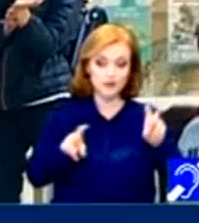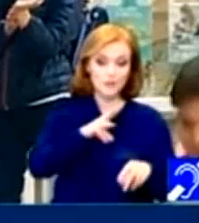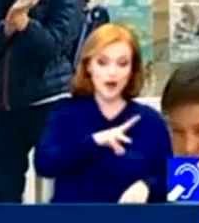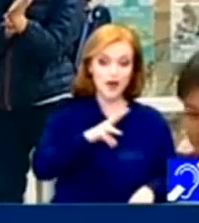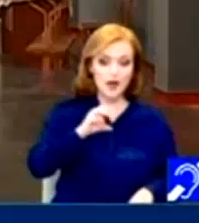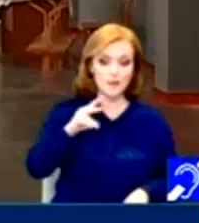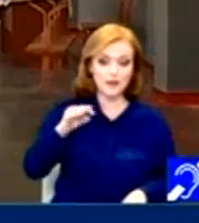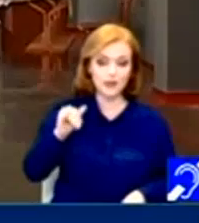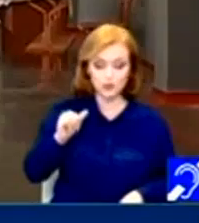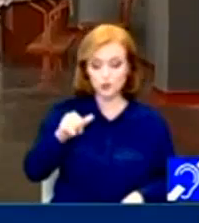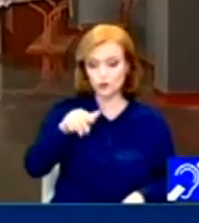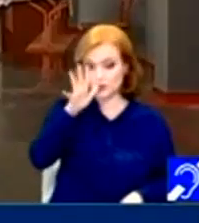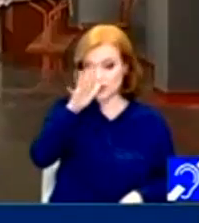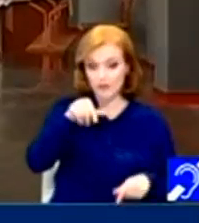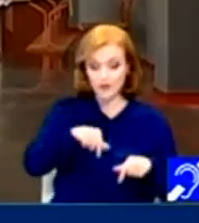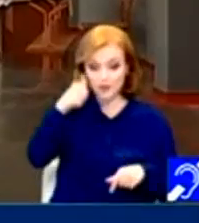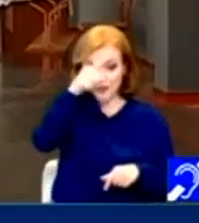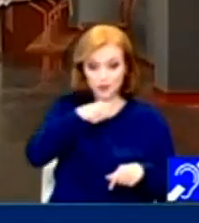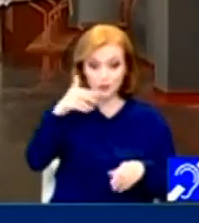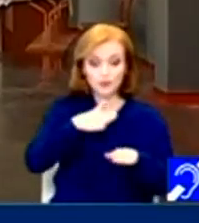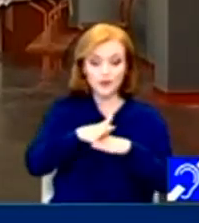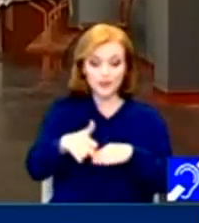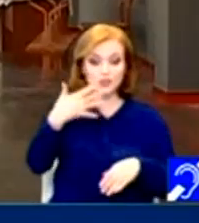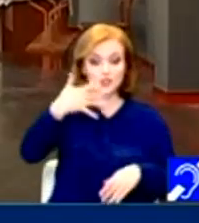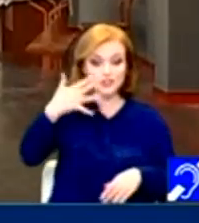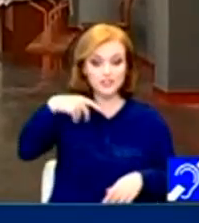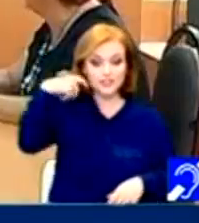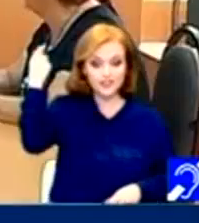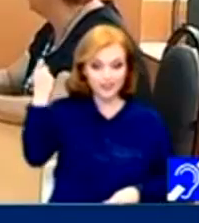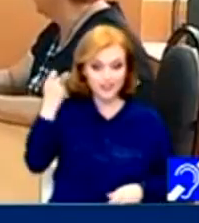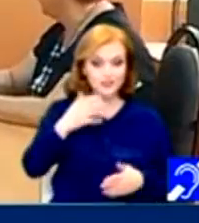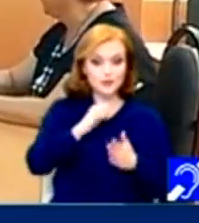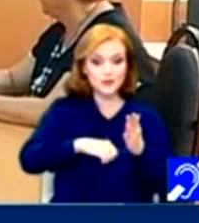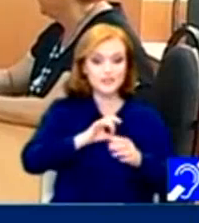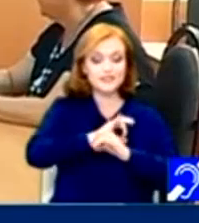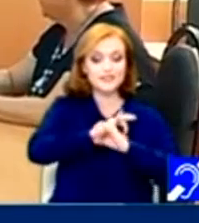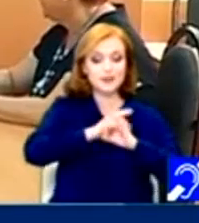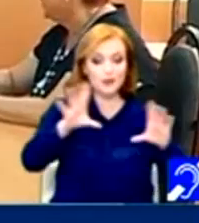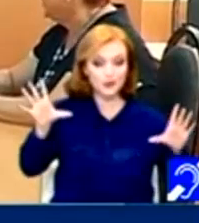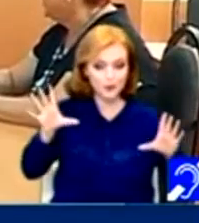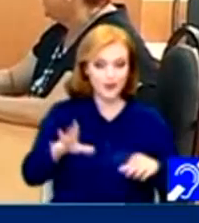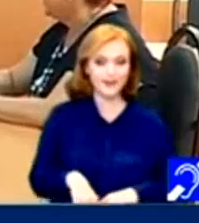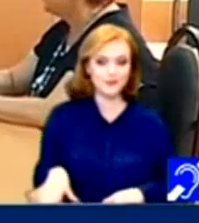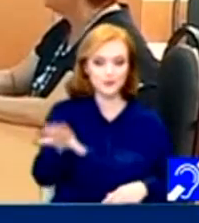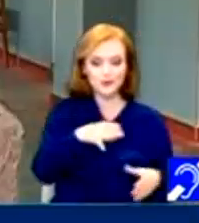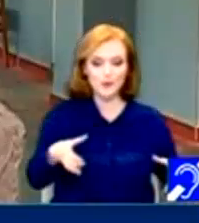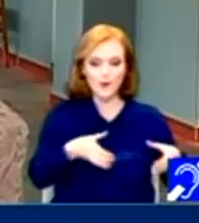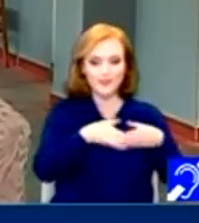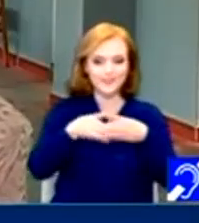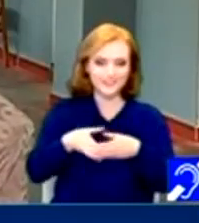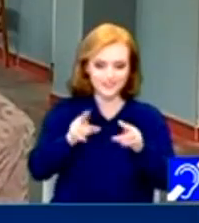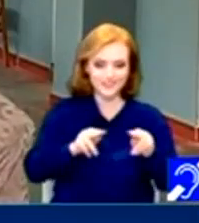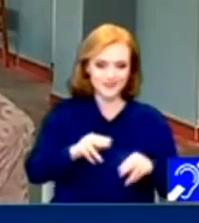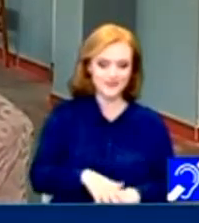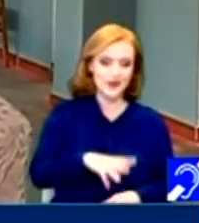din Chișinău. În acest an, instituția împlinește 50 de ani, un motiv de sărbătoare pentru colectivul didactic. Doamna